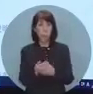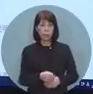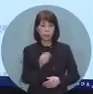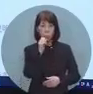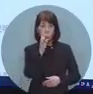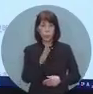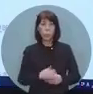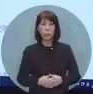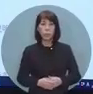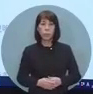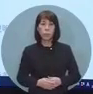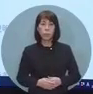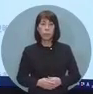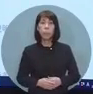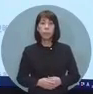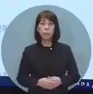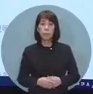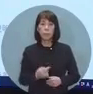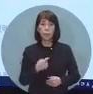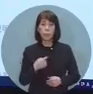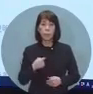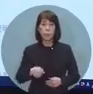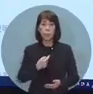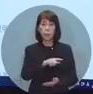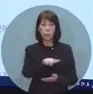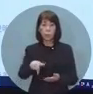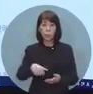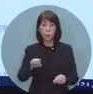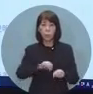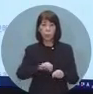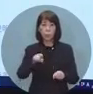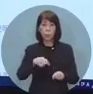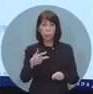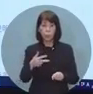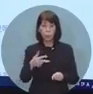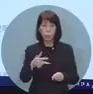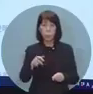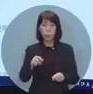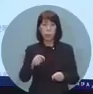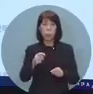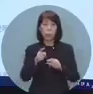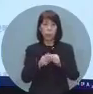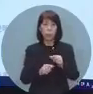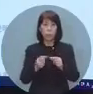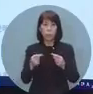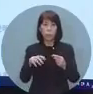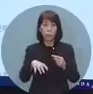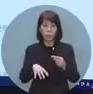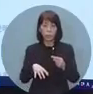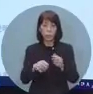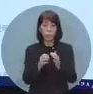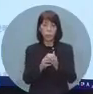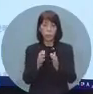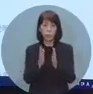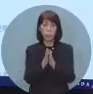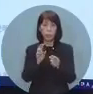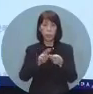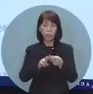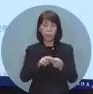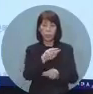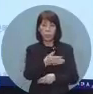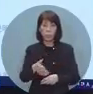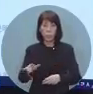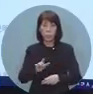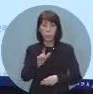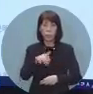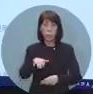願いしますえ私のえ地元の武蔵野市の武蔵野中央公園ではですね借字側上流地下調節市の整備事業